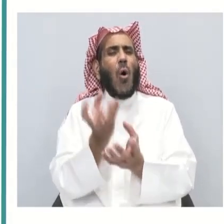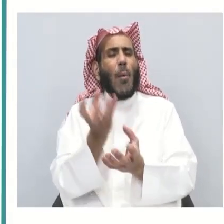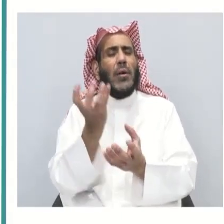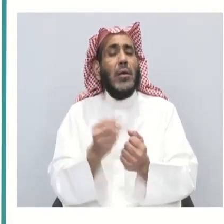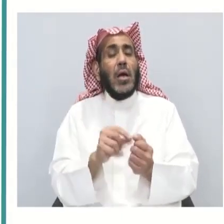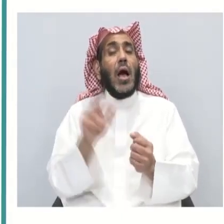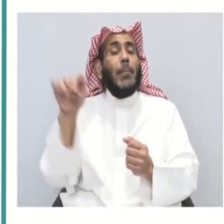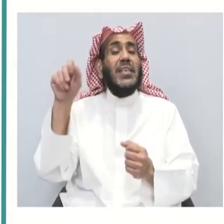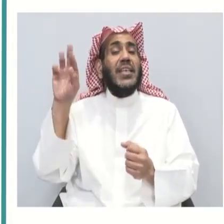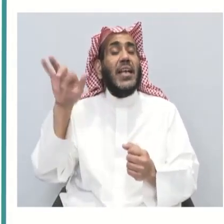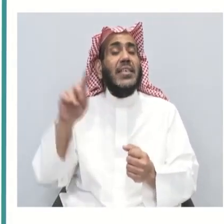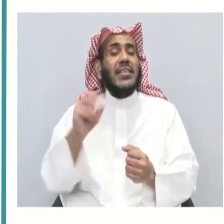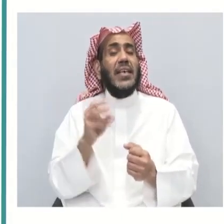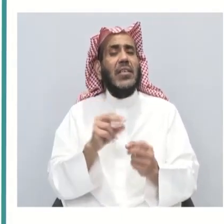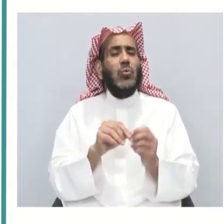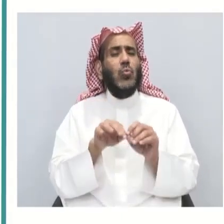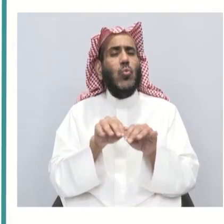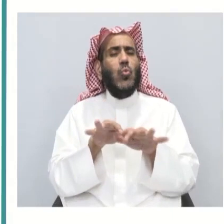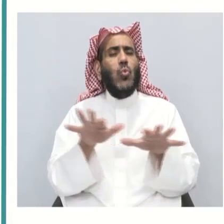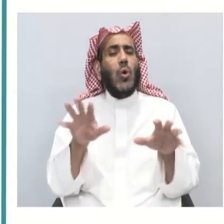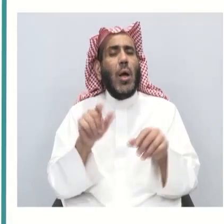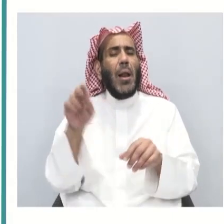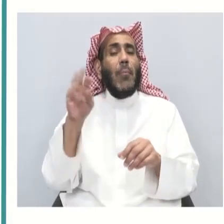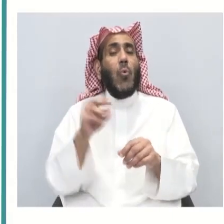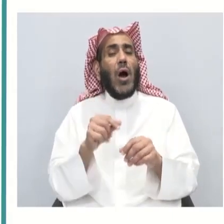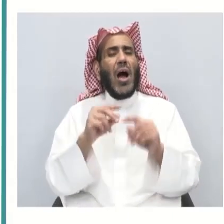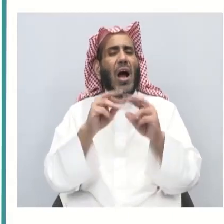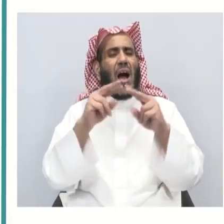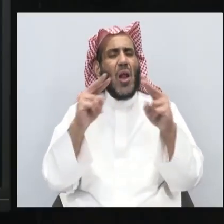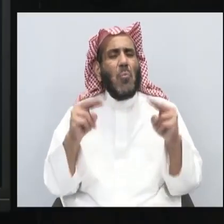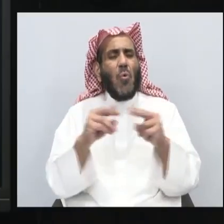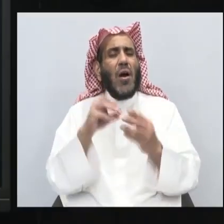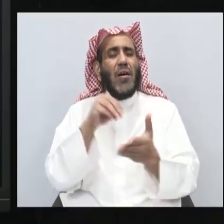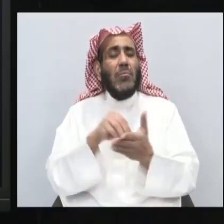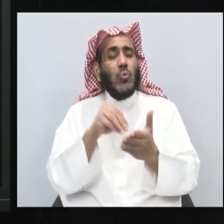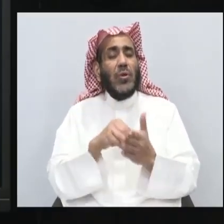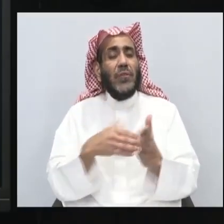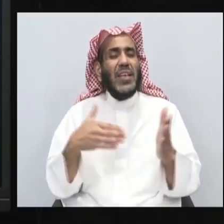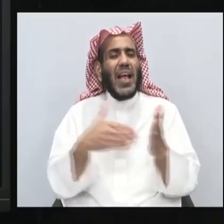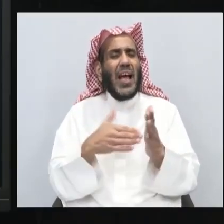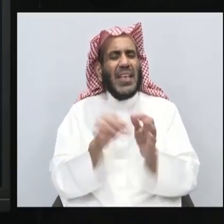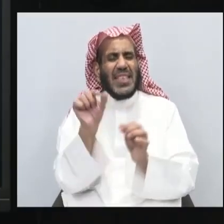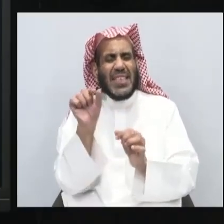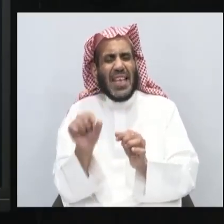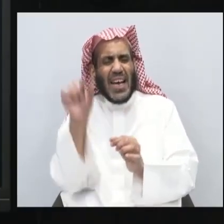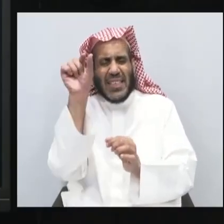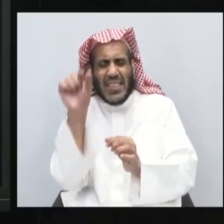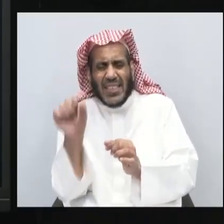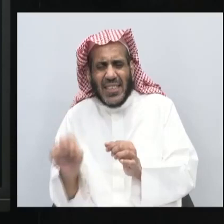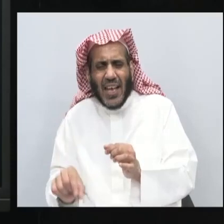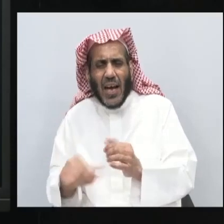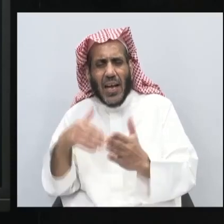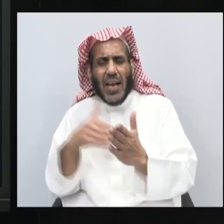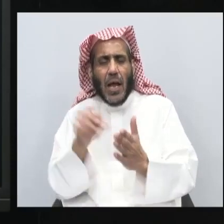بينما السرخسيات تتكاثر بالأبواغ المخروطية موجودة في نهاية الساق.